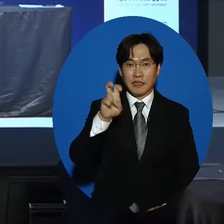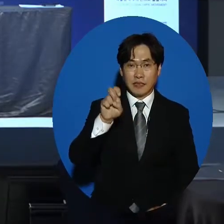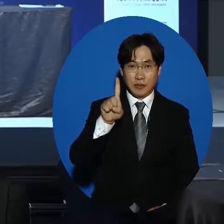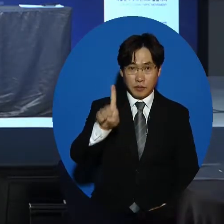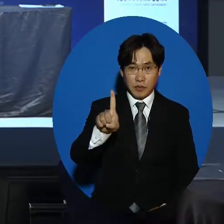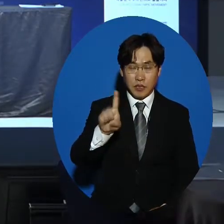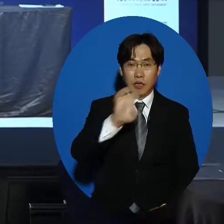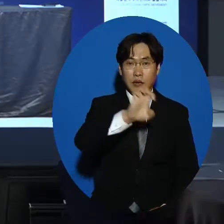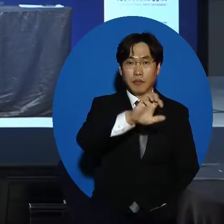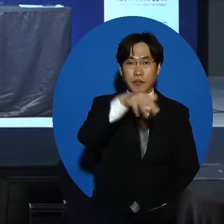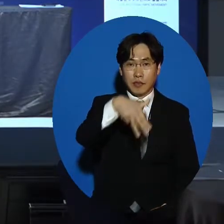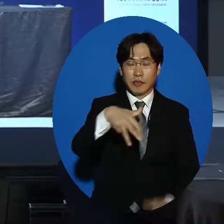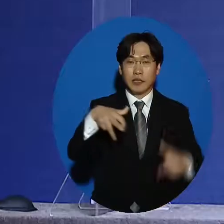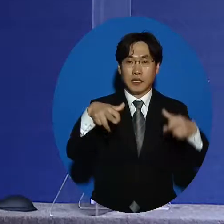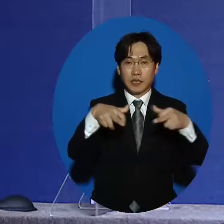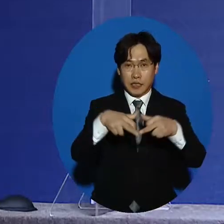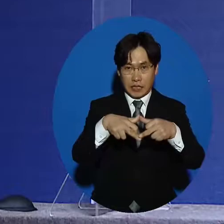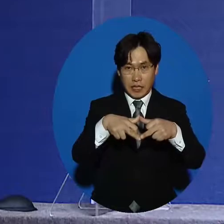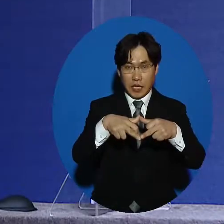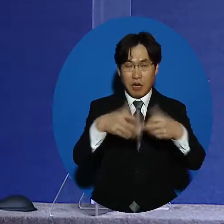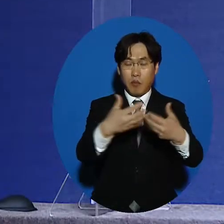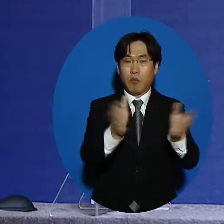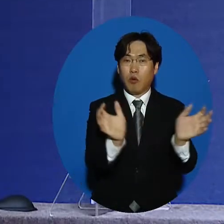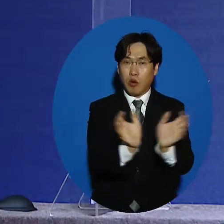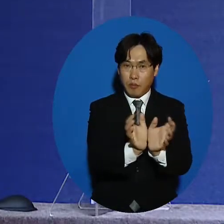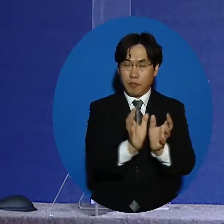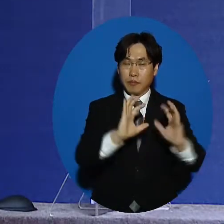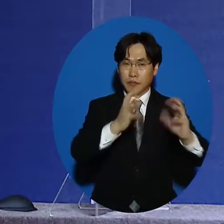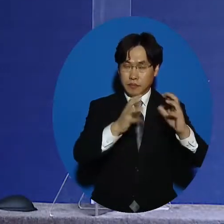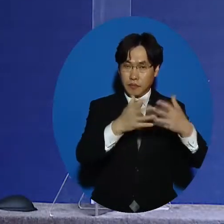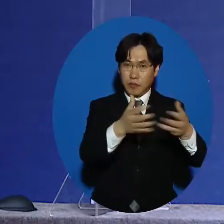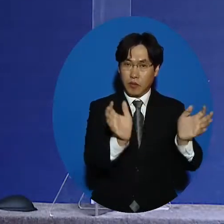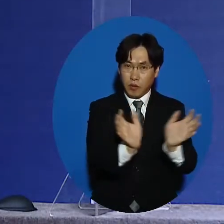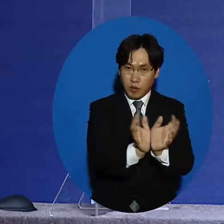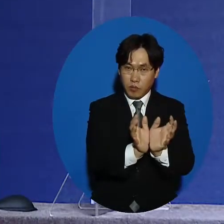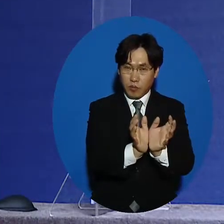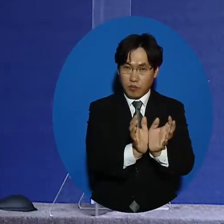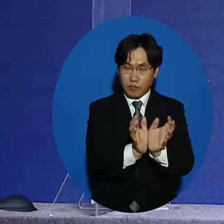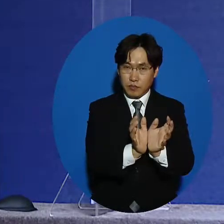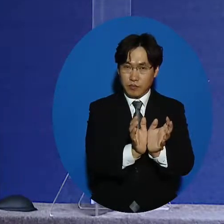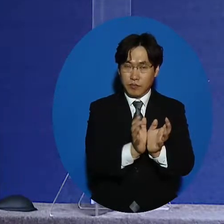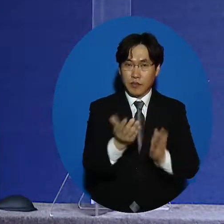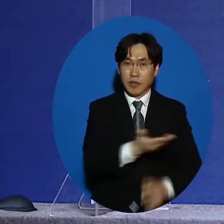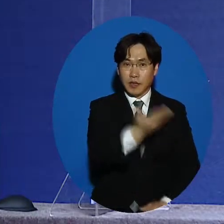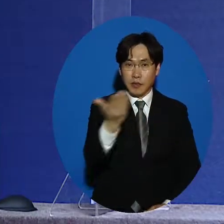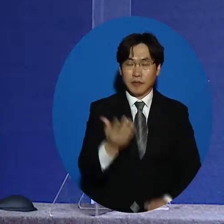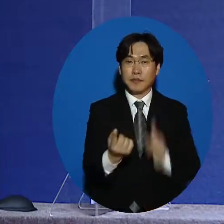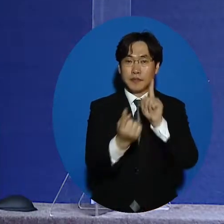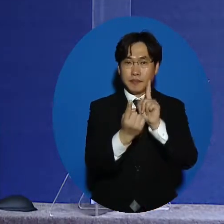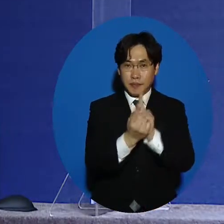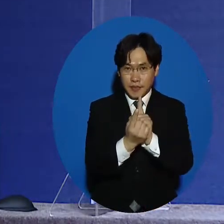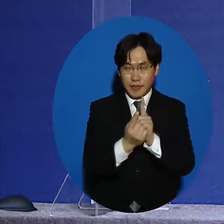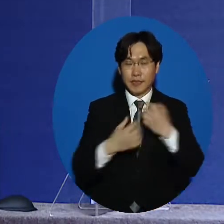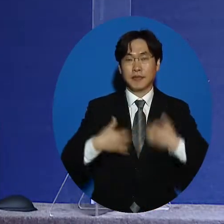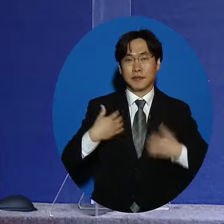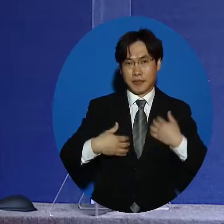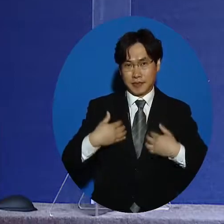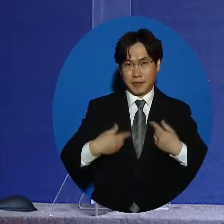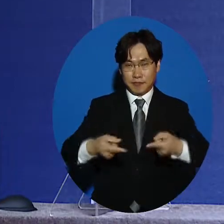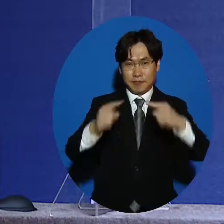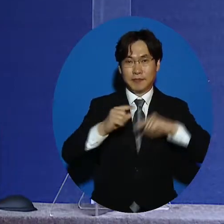2021년 평창 장애 포럼 온 오프라인으로 참가해 주신 여러분